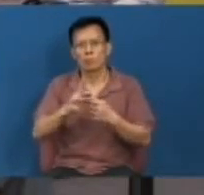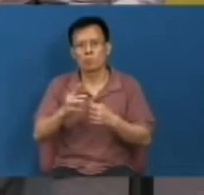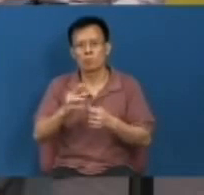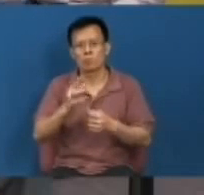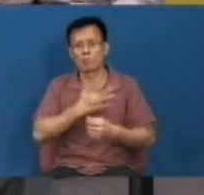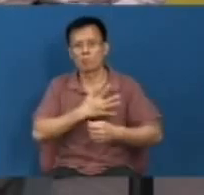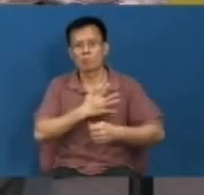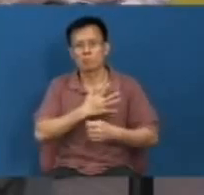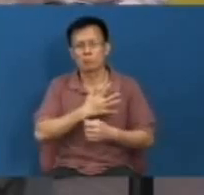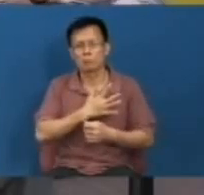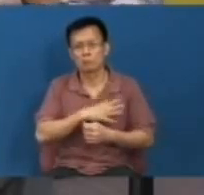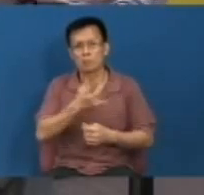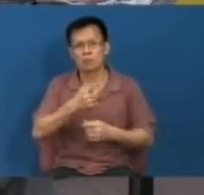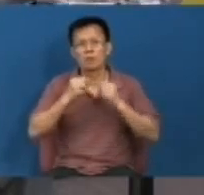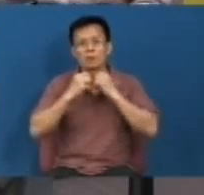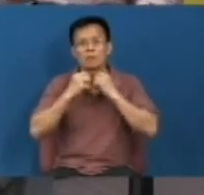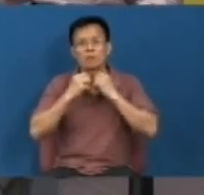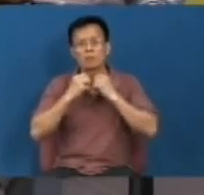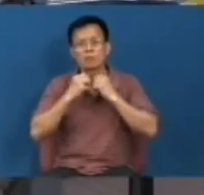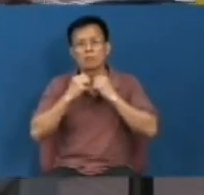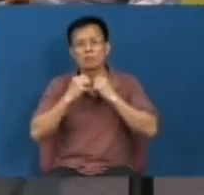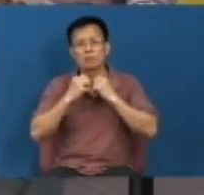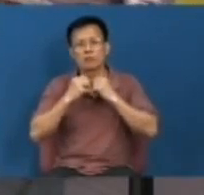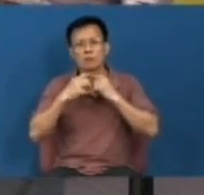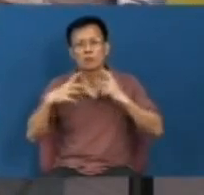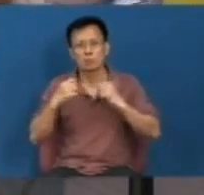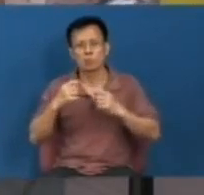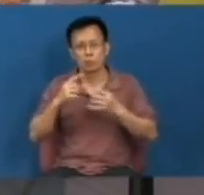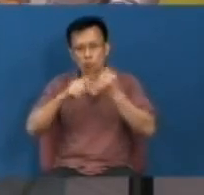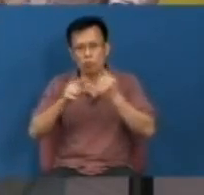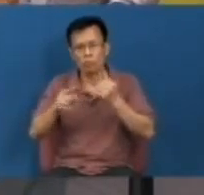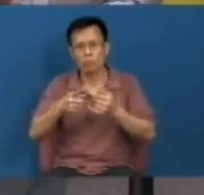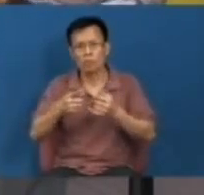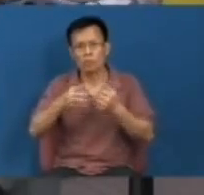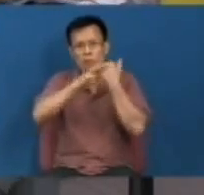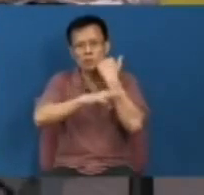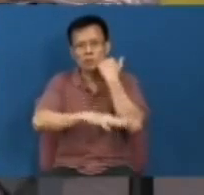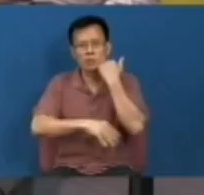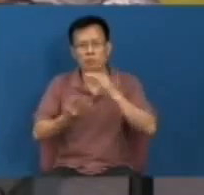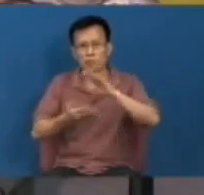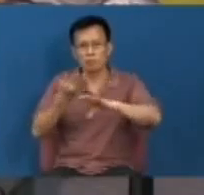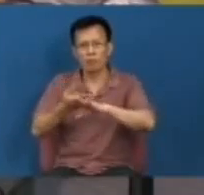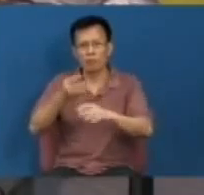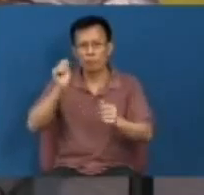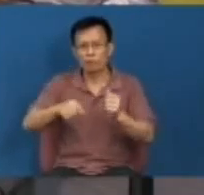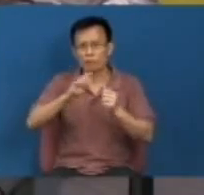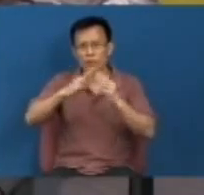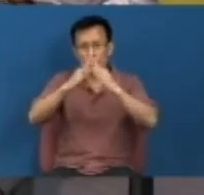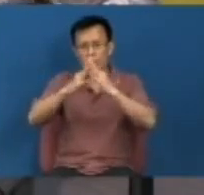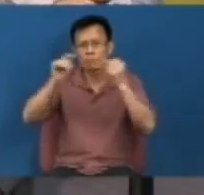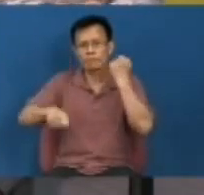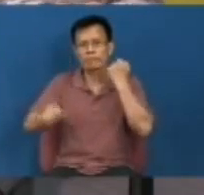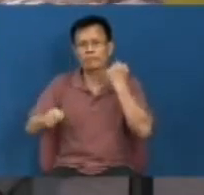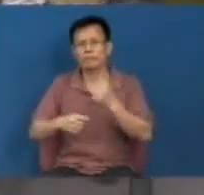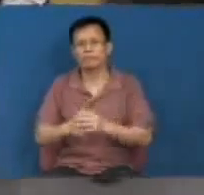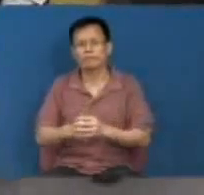咧。點解有啲人咧臨到啲大嘅項目時候咧，走去司法覆核？喂，呢啲就去法庭解決咯，真係要真係。 冇啊！佢就蝦我哋啲小市